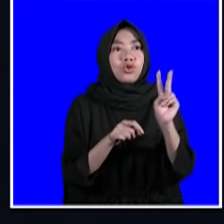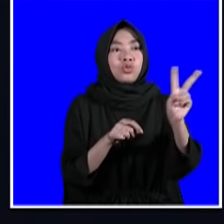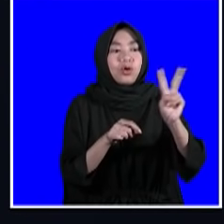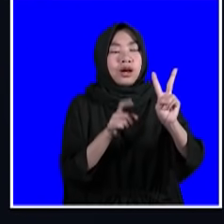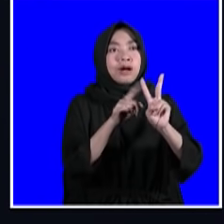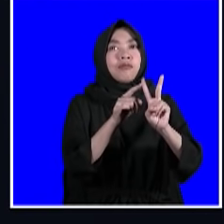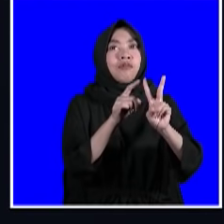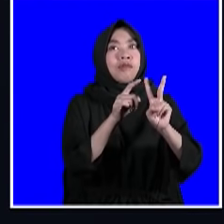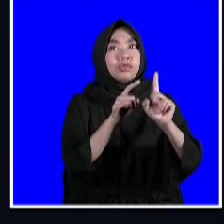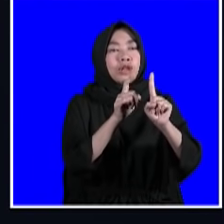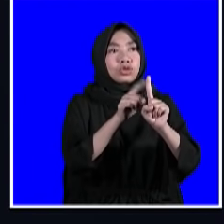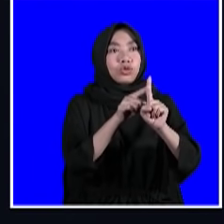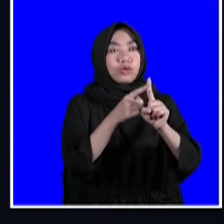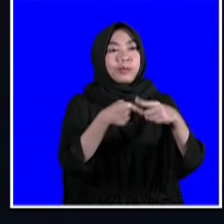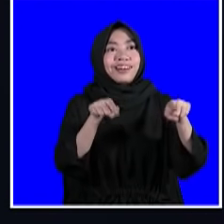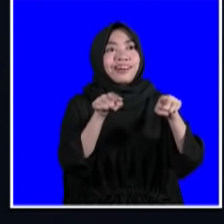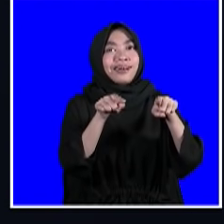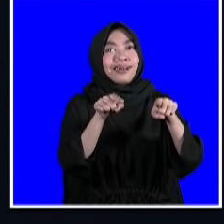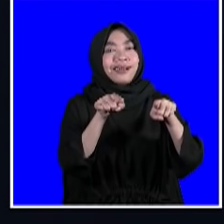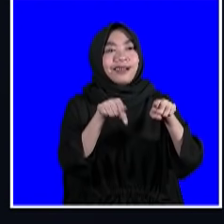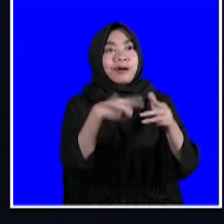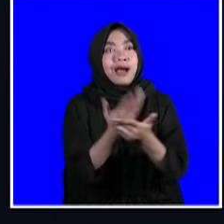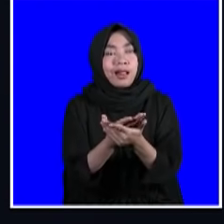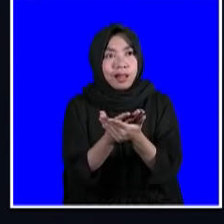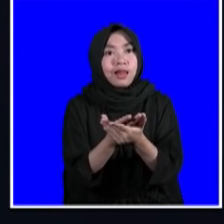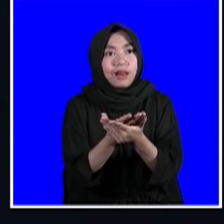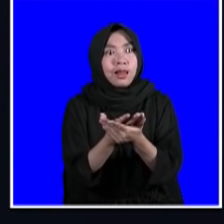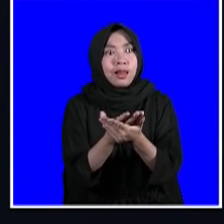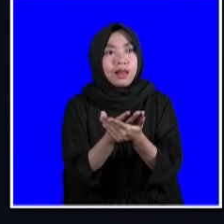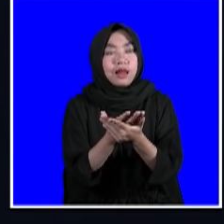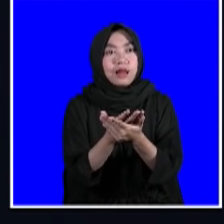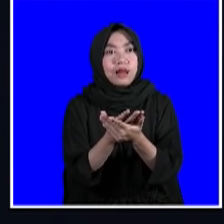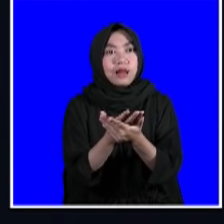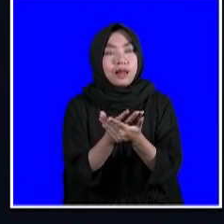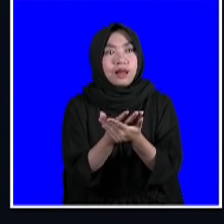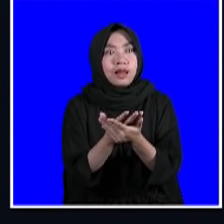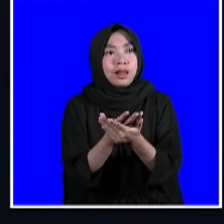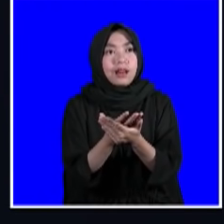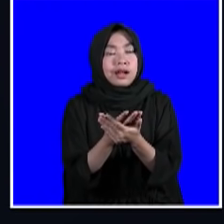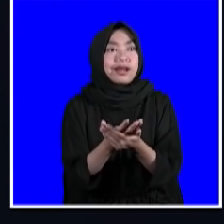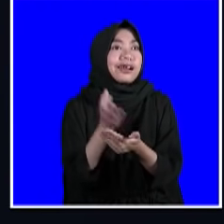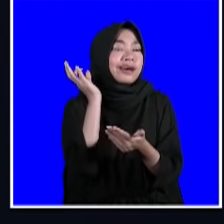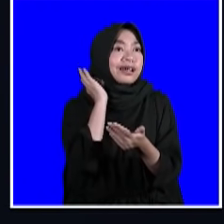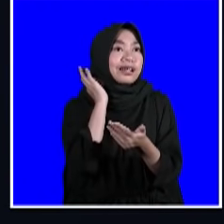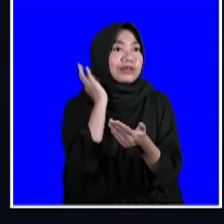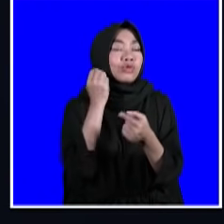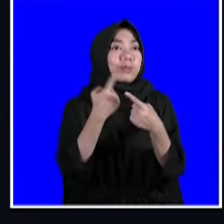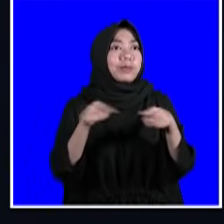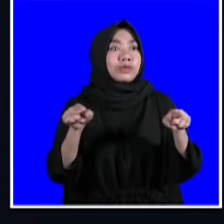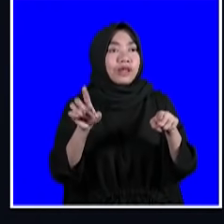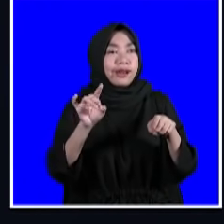dunia, jadi berpisah tapi sebenarnya masih dalam ikatan pernikahan. Nah, risiko perpisahan yang lain